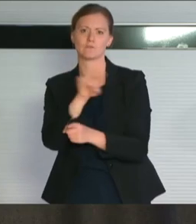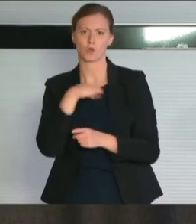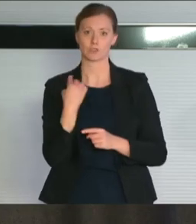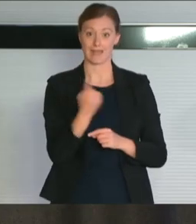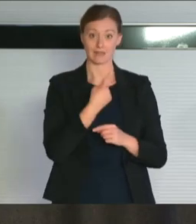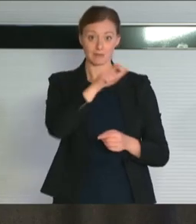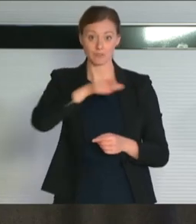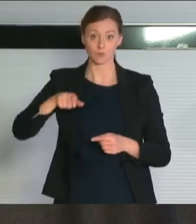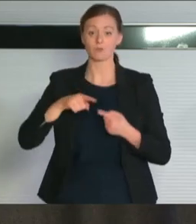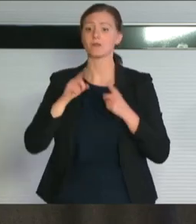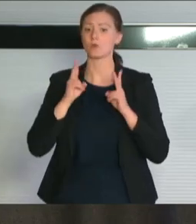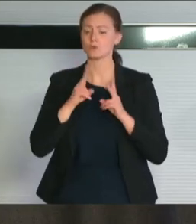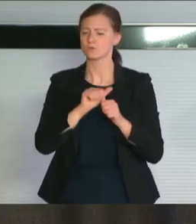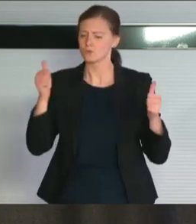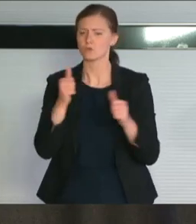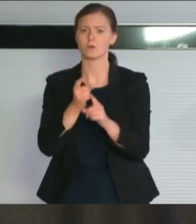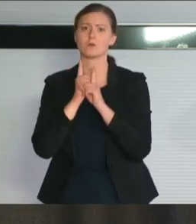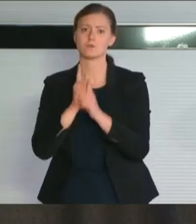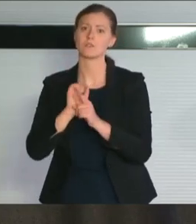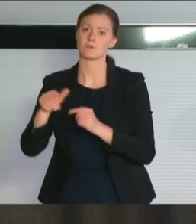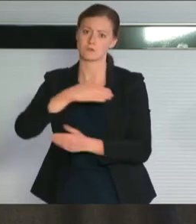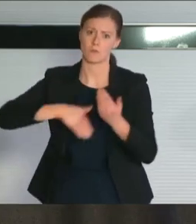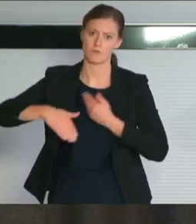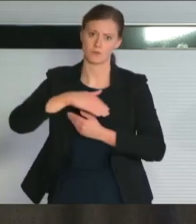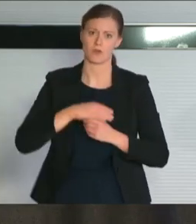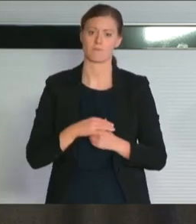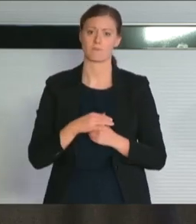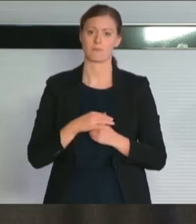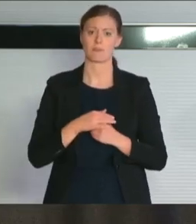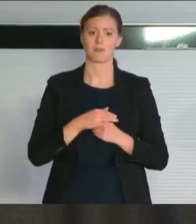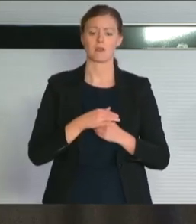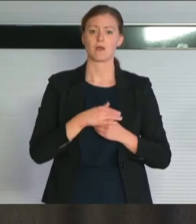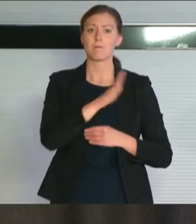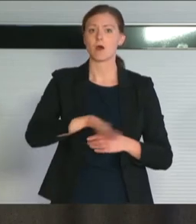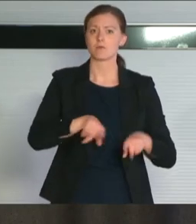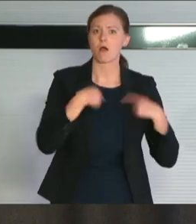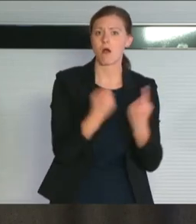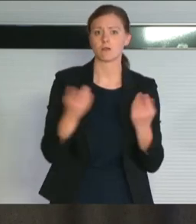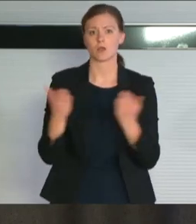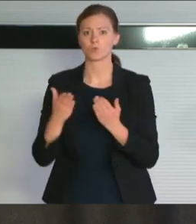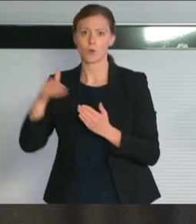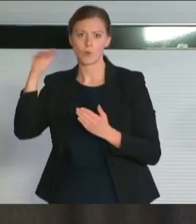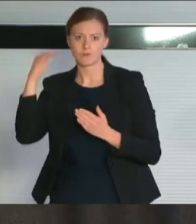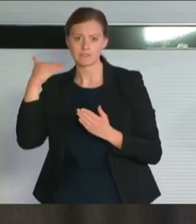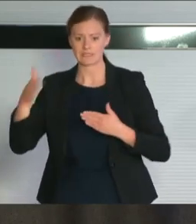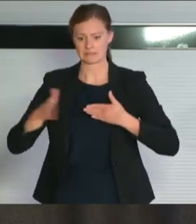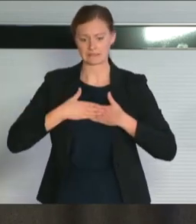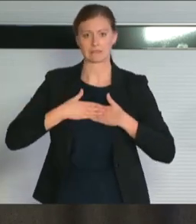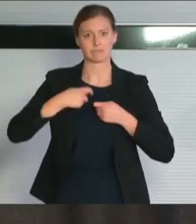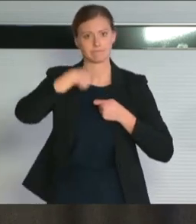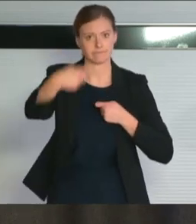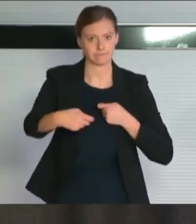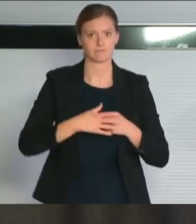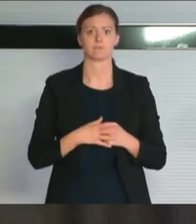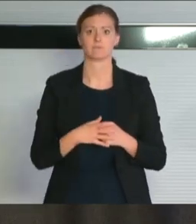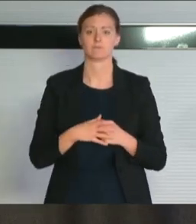enkeltpersoner og for samfunnet som helhet. Vi opprettholder stengningen av barnehager, skolen og universitetene. Vi